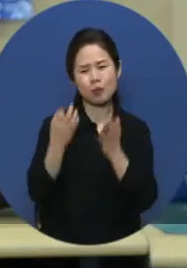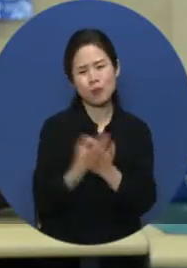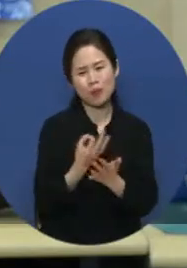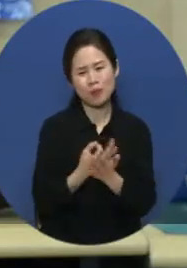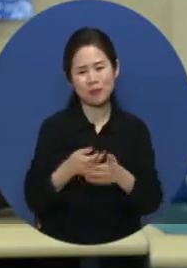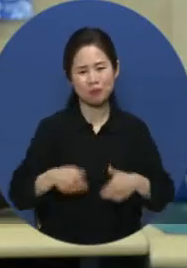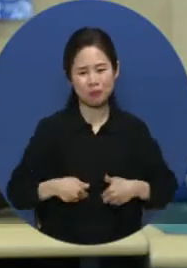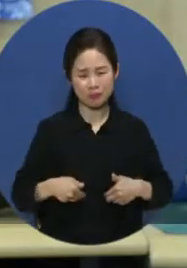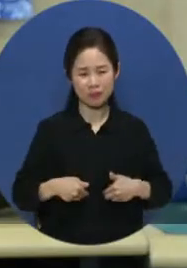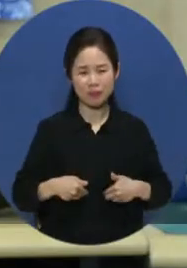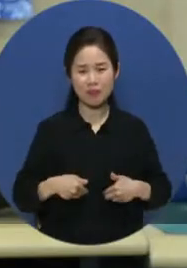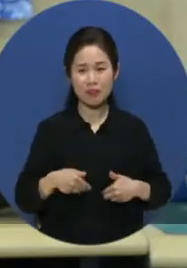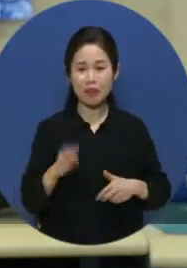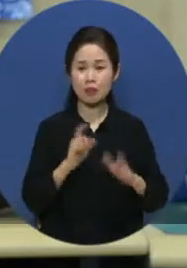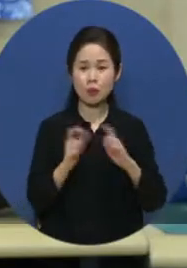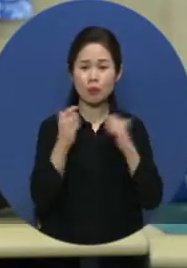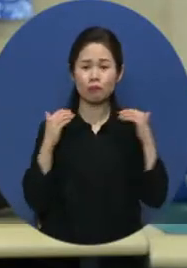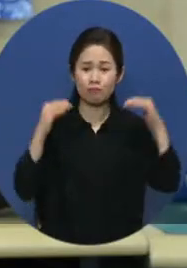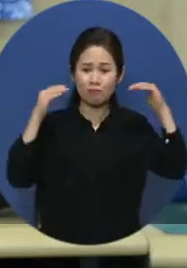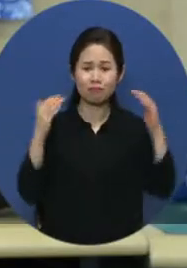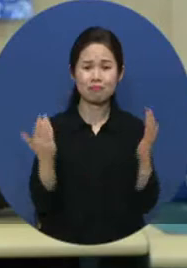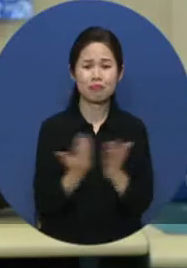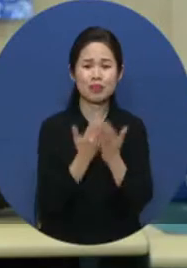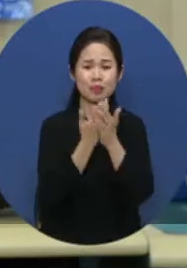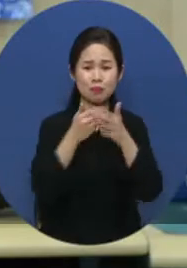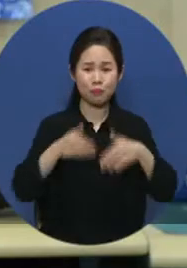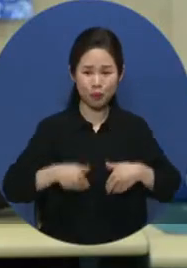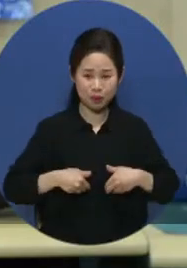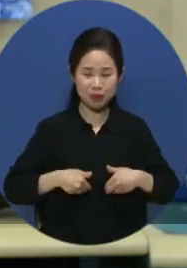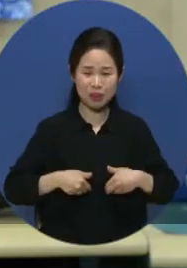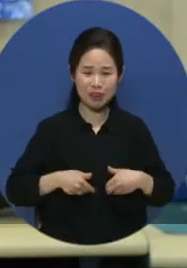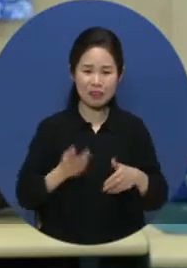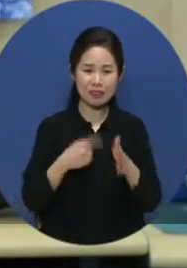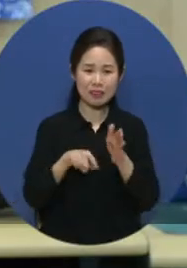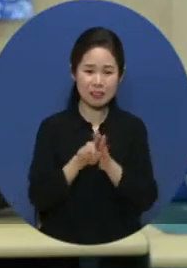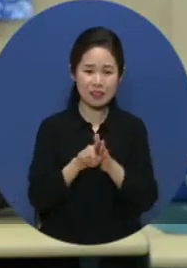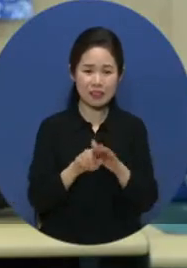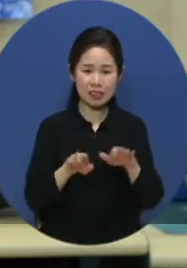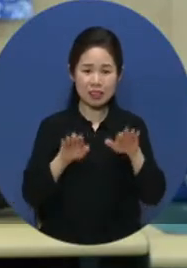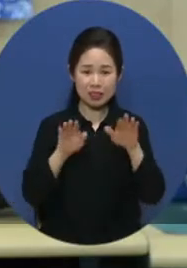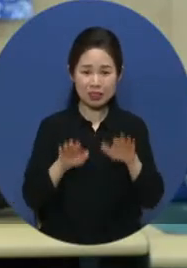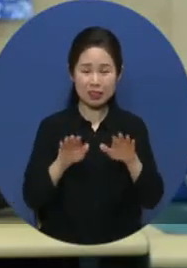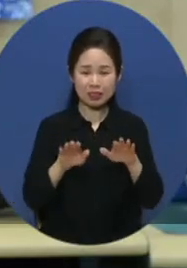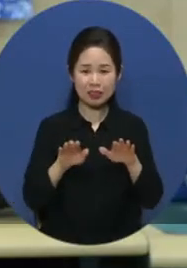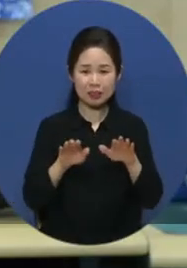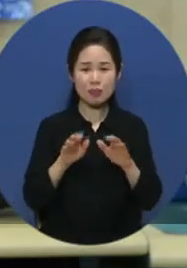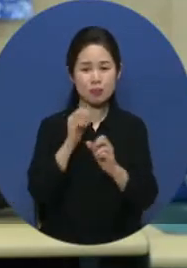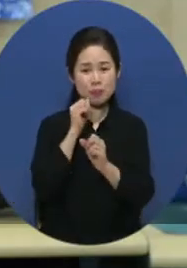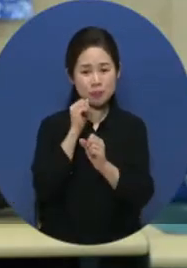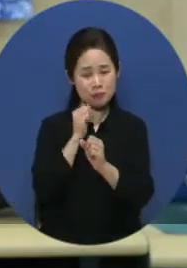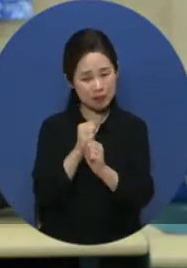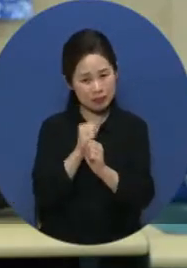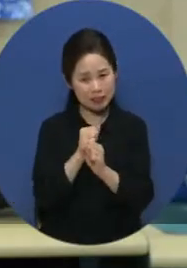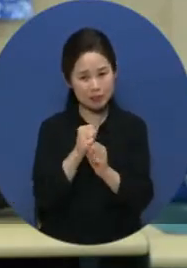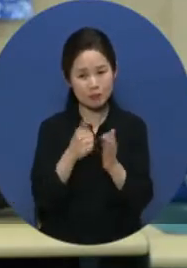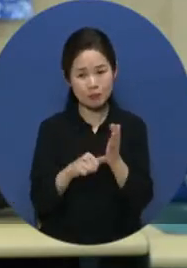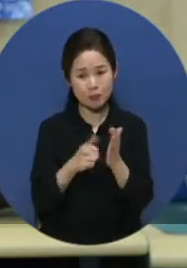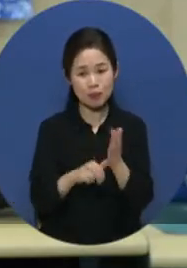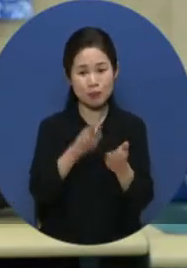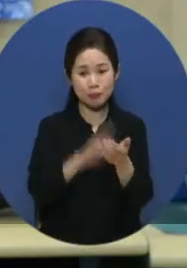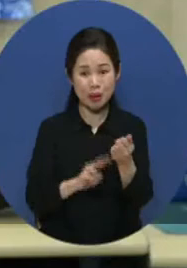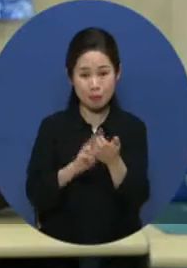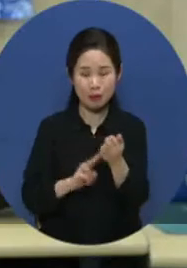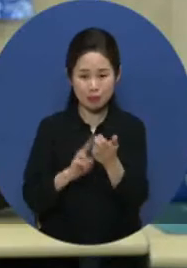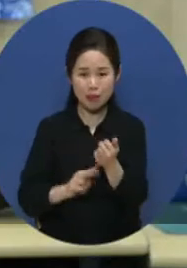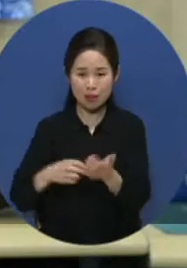이제 회사가 성장을 해야 되니까, 그렇게 하기 위해서 현재 개발된 제품들을 열심히 판매를 하고 그로 인해서